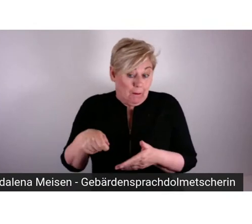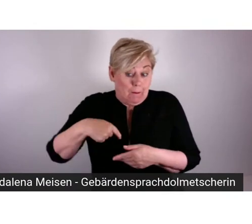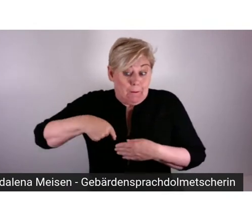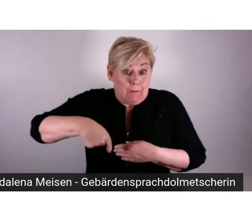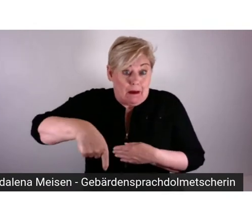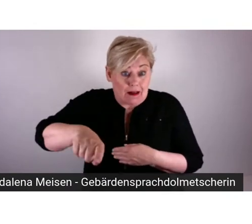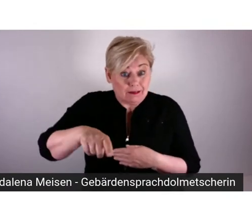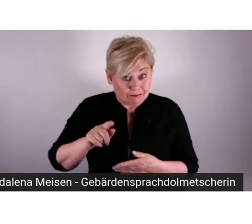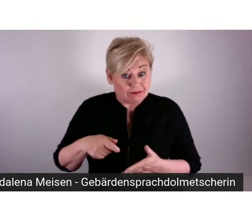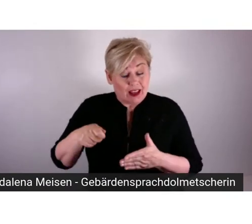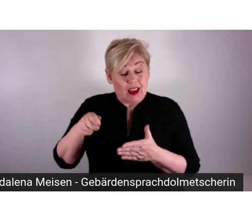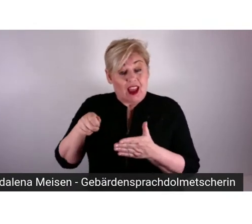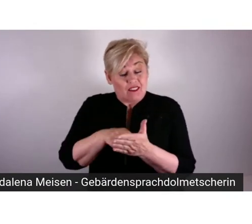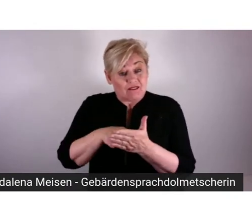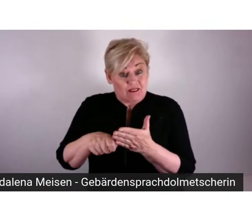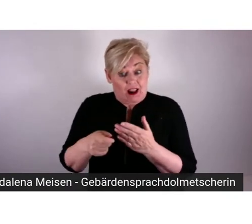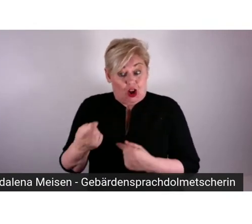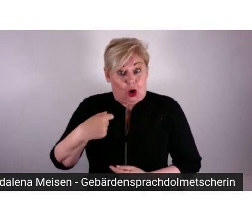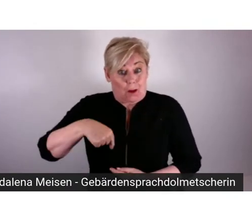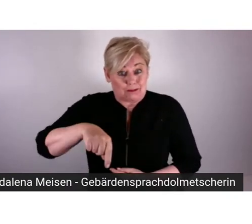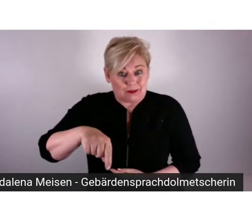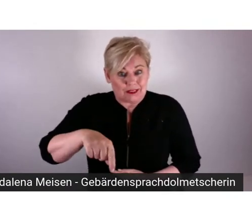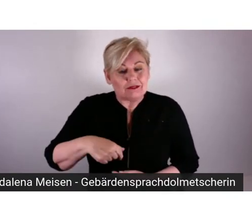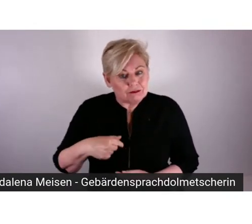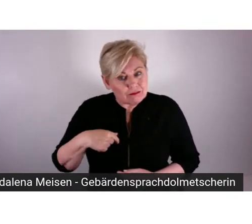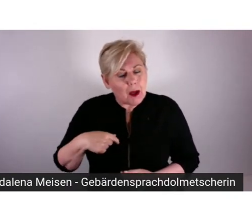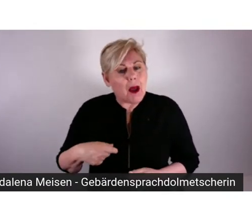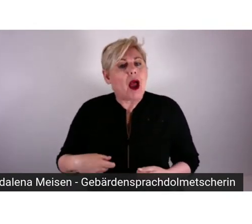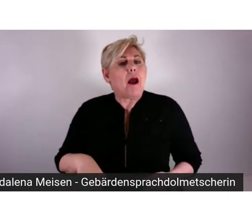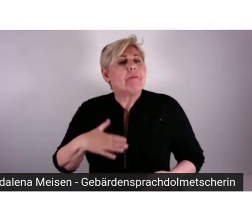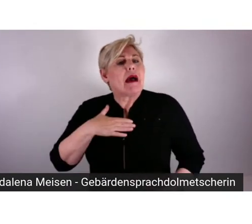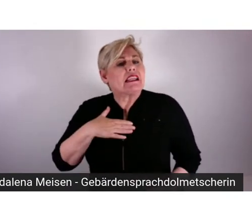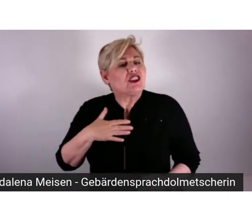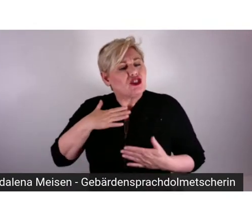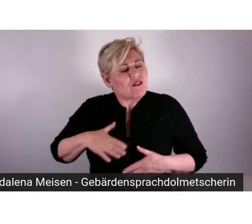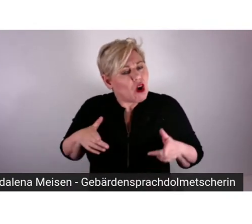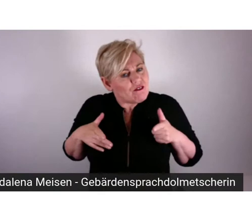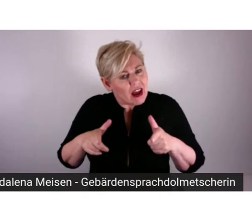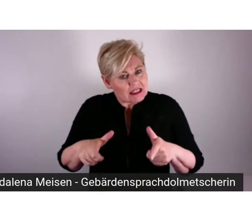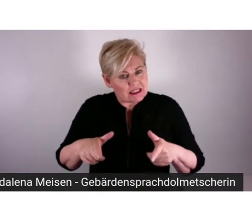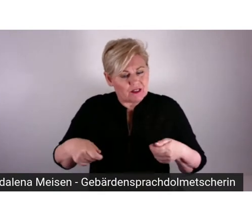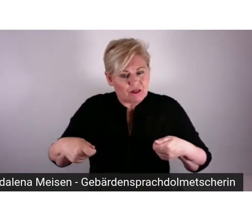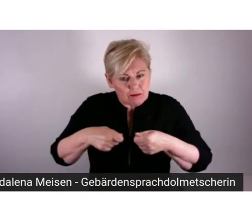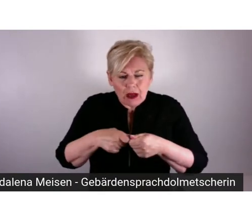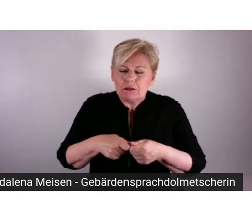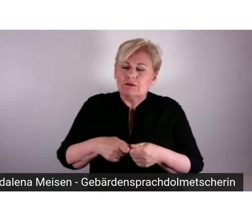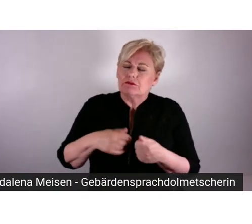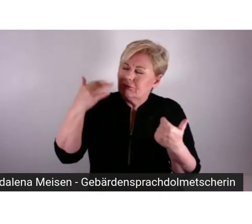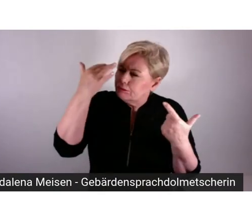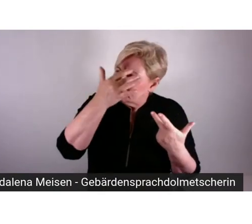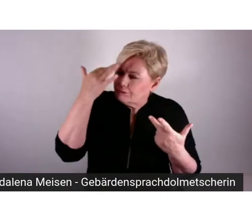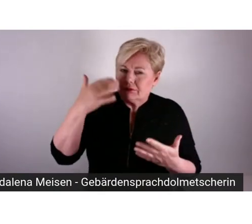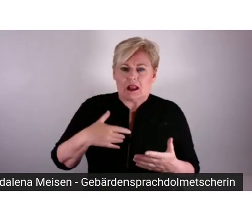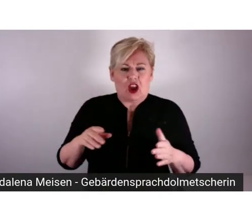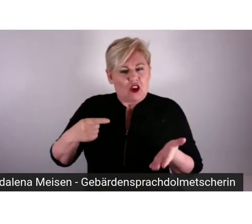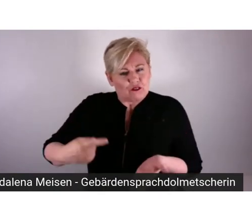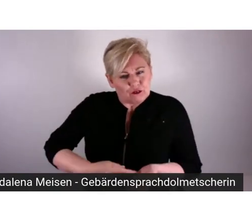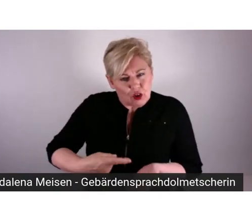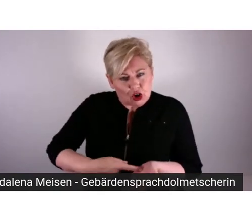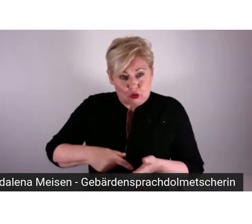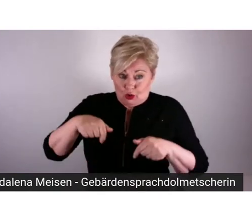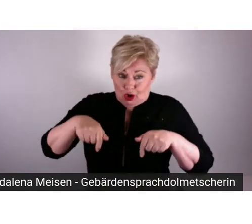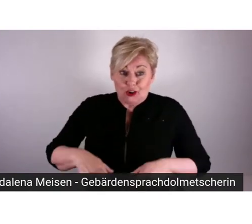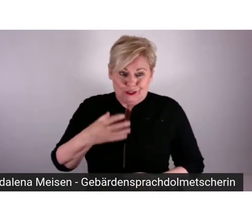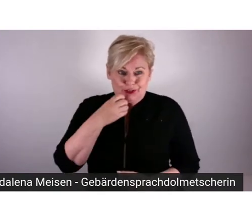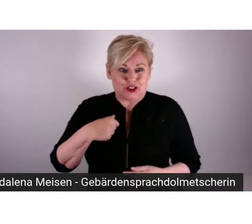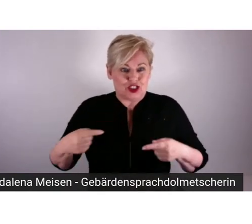im Paritätischen Wohlfahrtsverband haben uns dazu viele Gedanken gemacht, umfassende Forderungen vorgelegt, die wir heute diskutieren